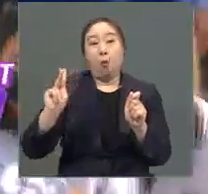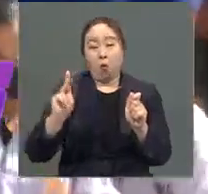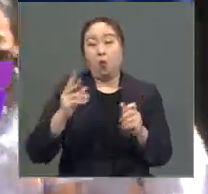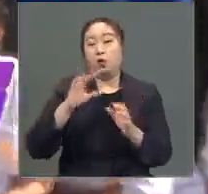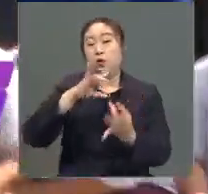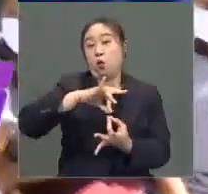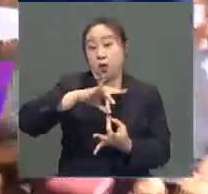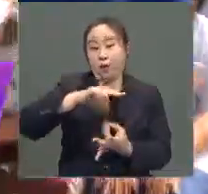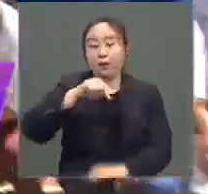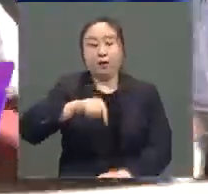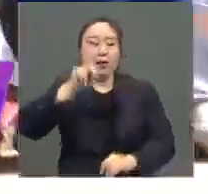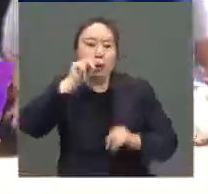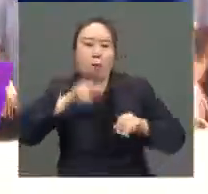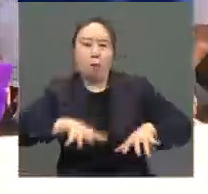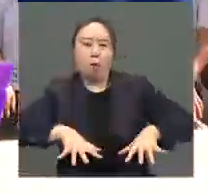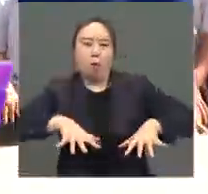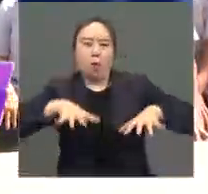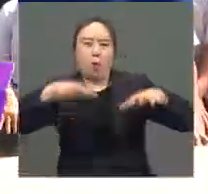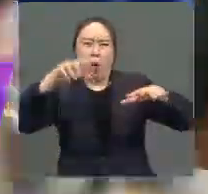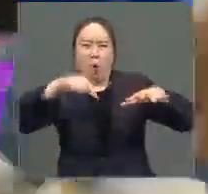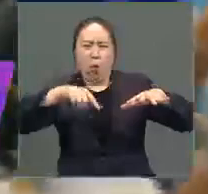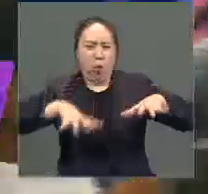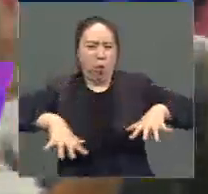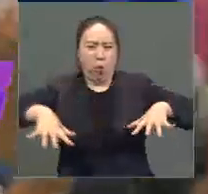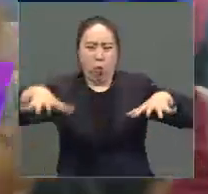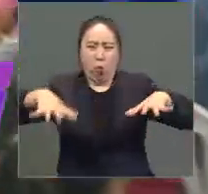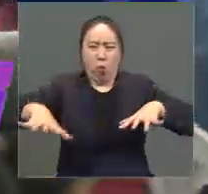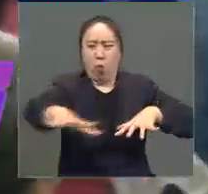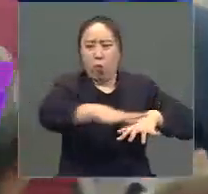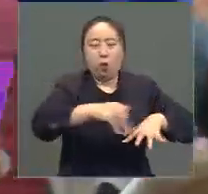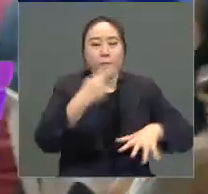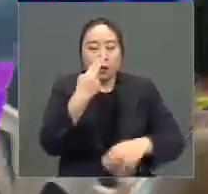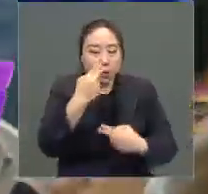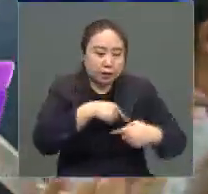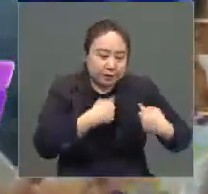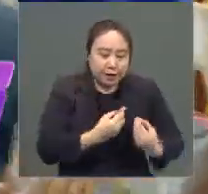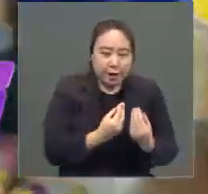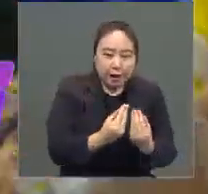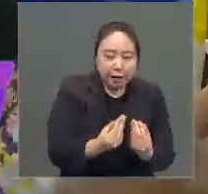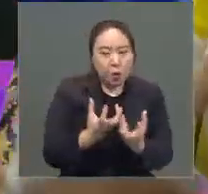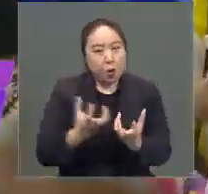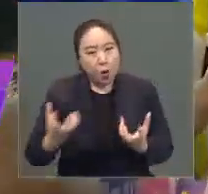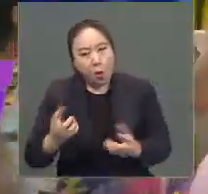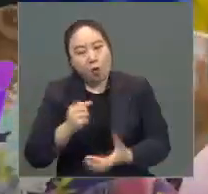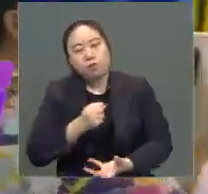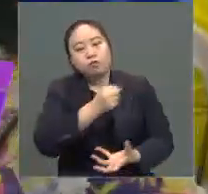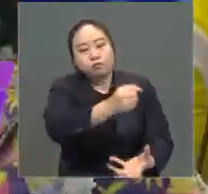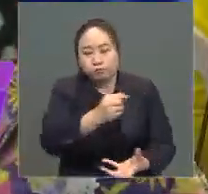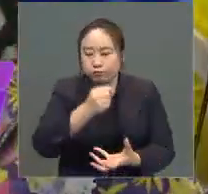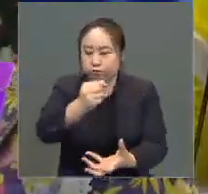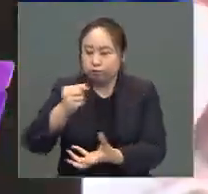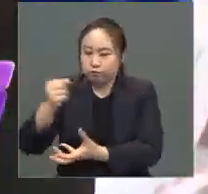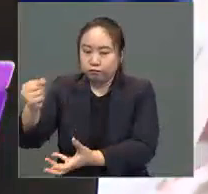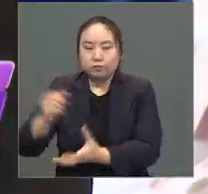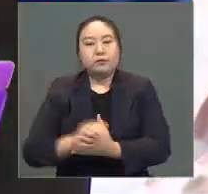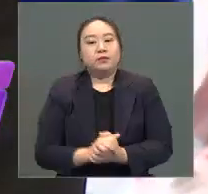พื้นที่นี้ถูกน้ำท่วมค่อนข้างหนักเลยทีเดียวก็ไปตรวจเยี่ยมให้กำลังใจแล้วก็ไปมอบถุงยังชีพให้กับผู้ประสบภั